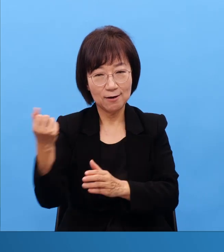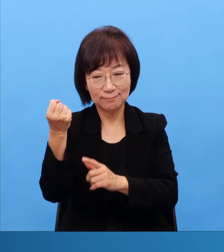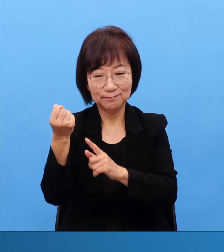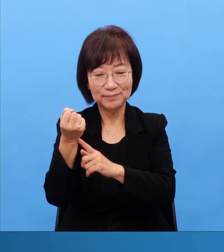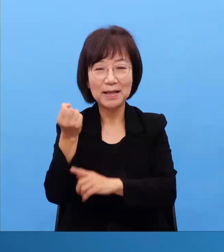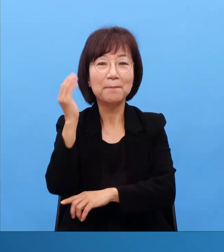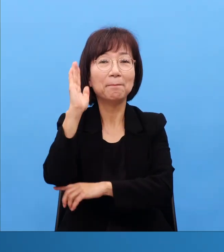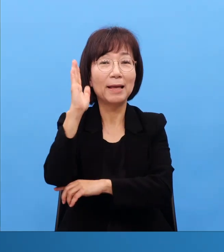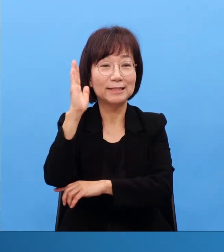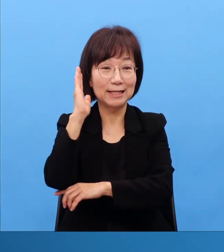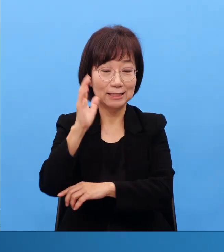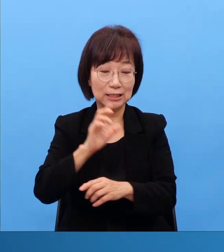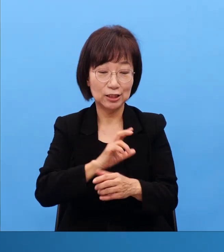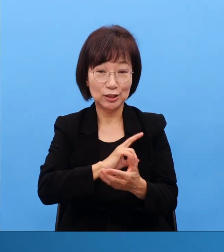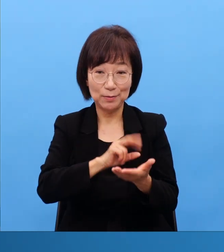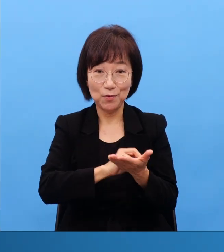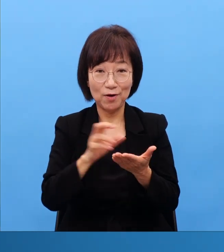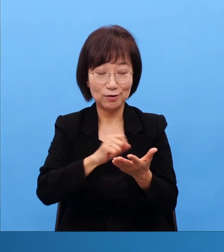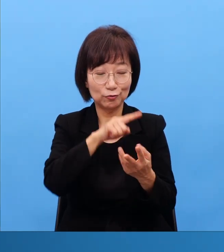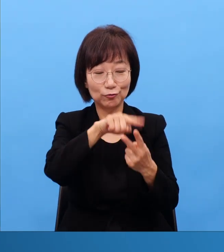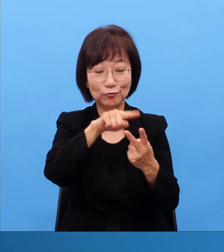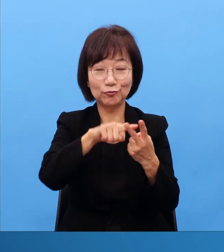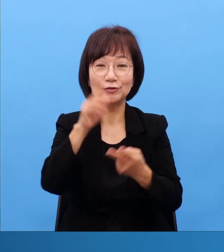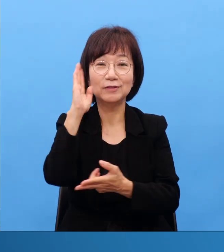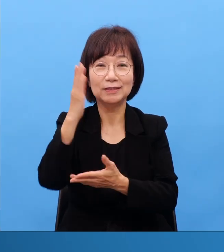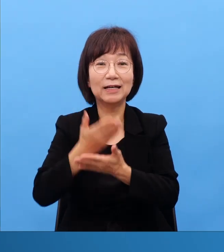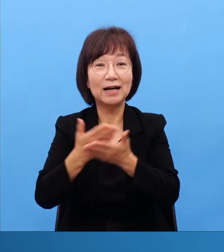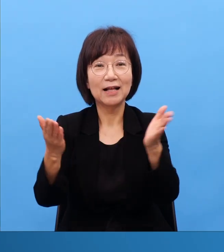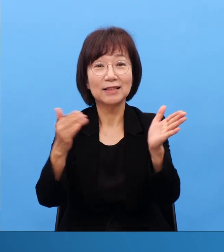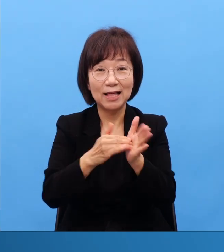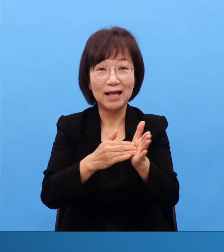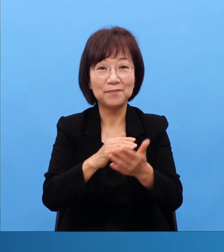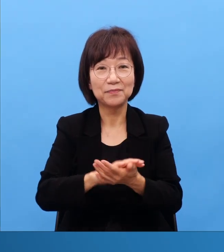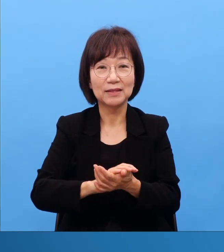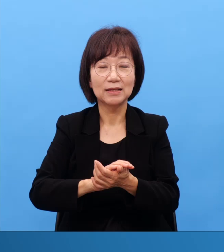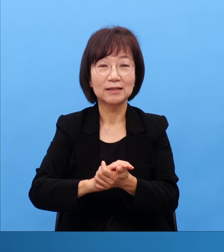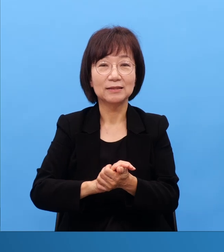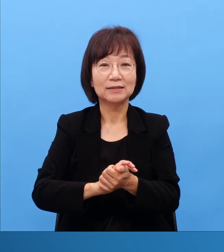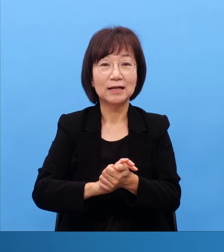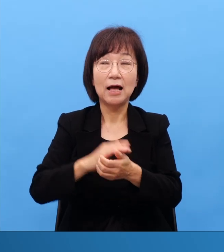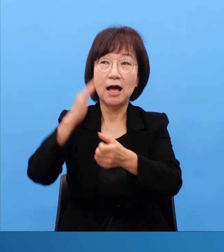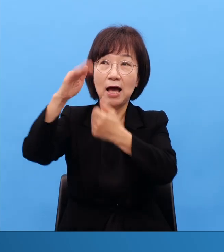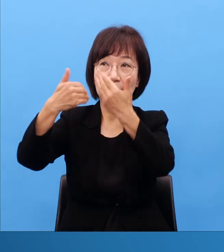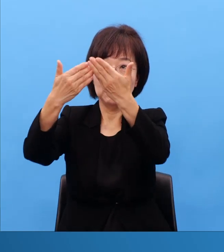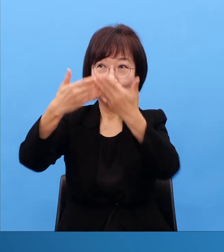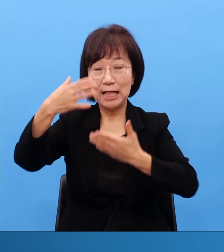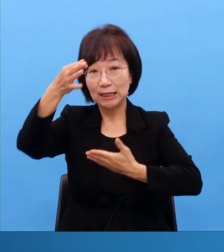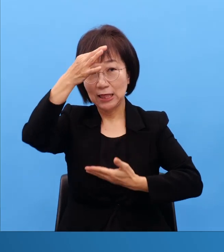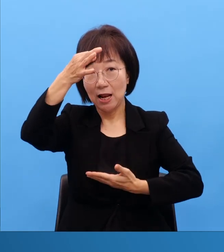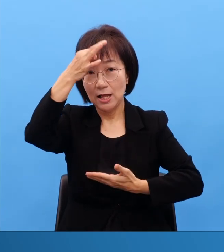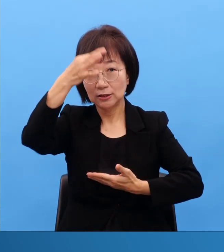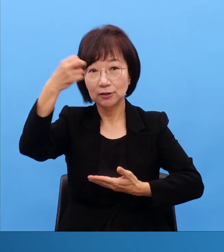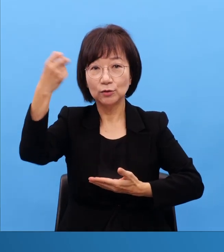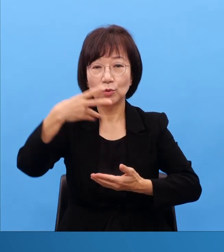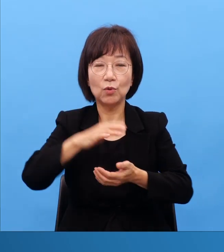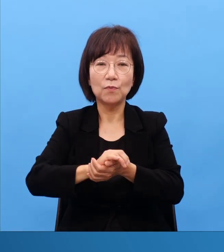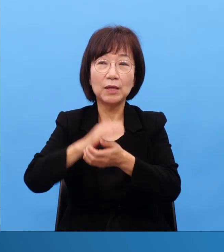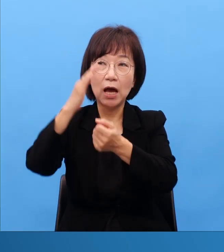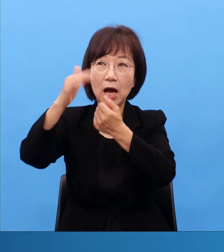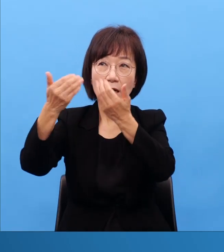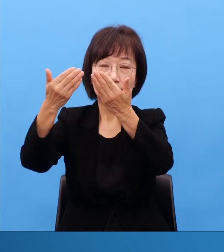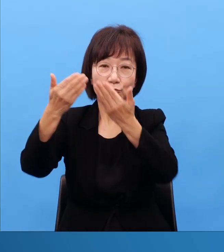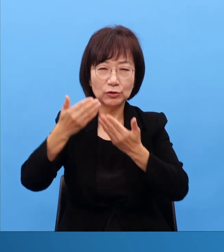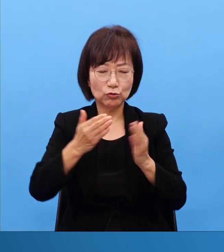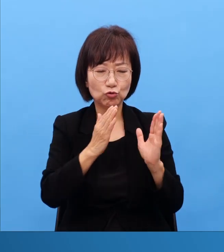전했고 이어 본대회에선 달란트, 세계를 살릴 무관의 제왕, 콘텐츠, 삼중직을